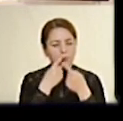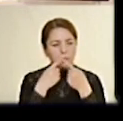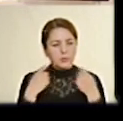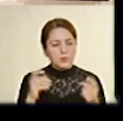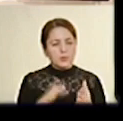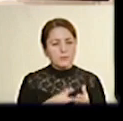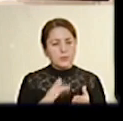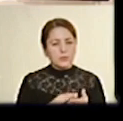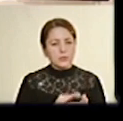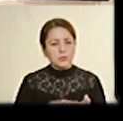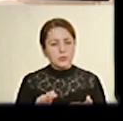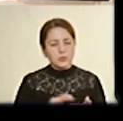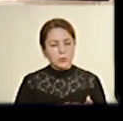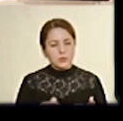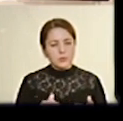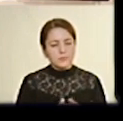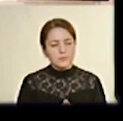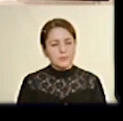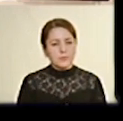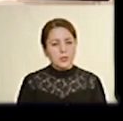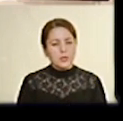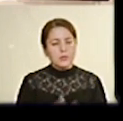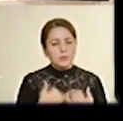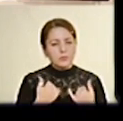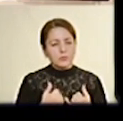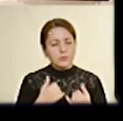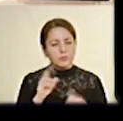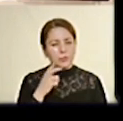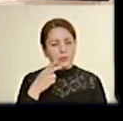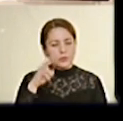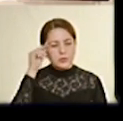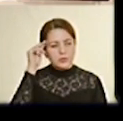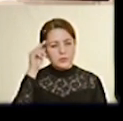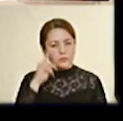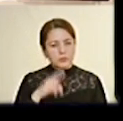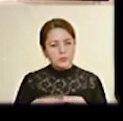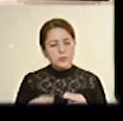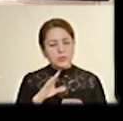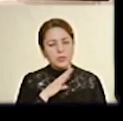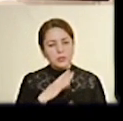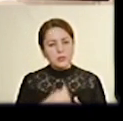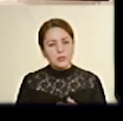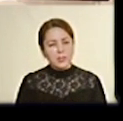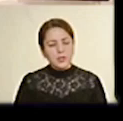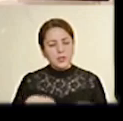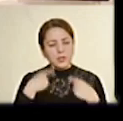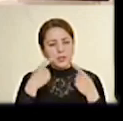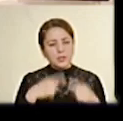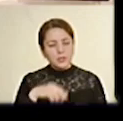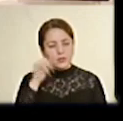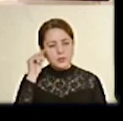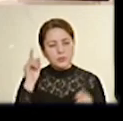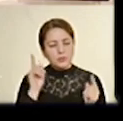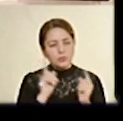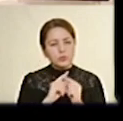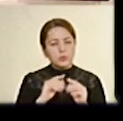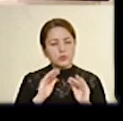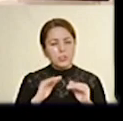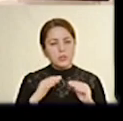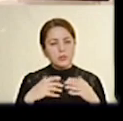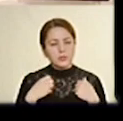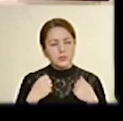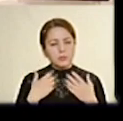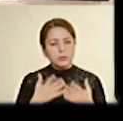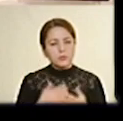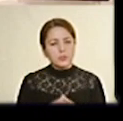ma'lumotlaringizni daftaringizga yozib oling. Bugungi biologiya darsimiz o'z nihoyasiga yetdi. Keyingi darslarda uchrashguncha